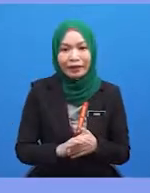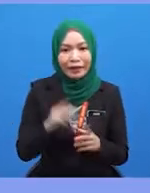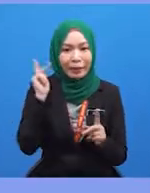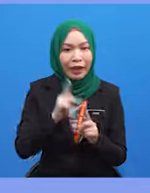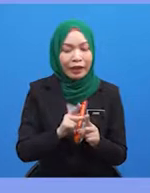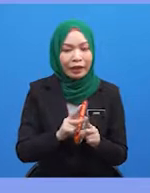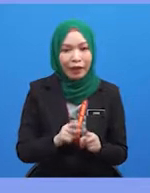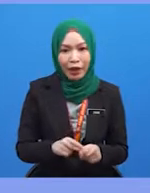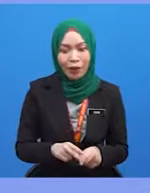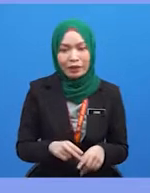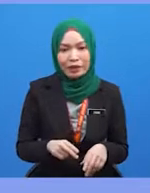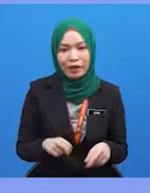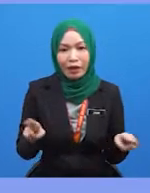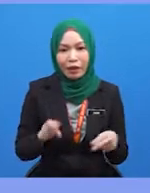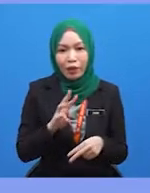mencuburi bidang ini.